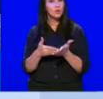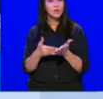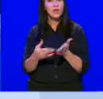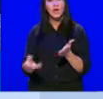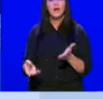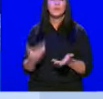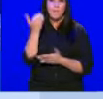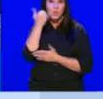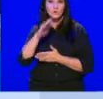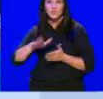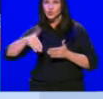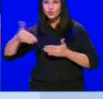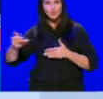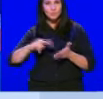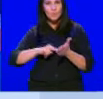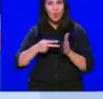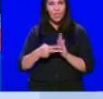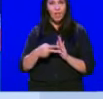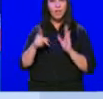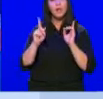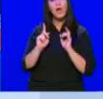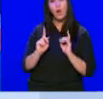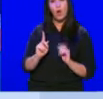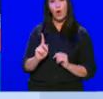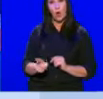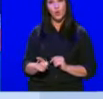един чужд модел, който в определени